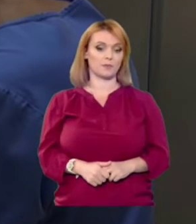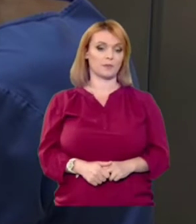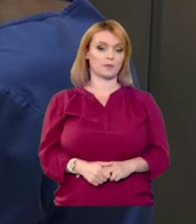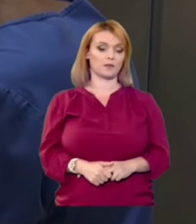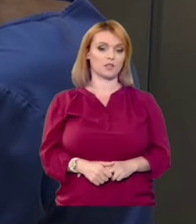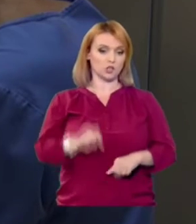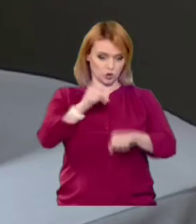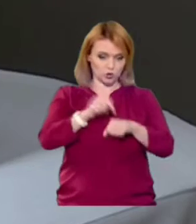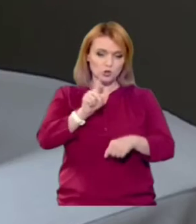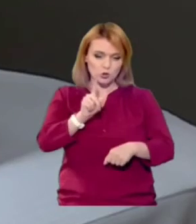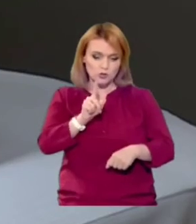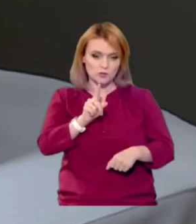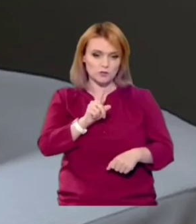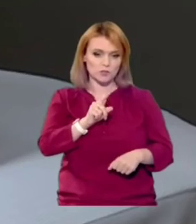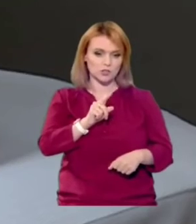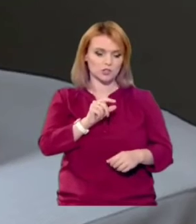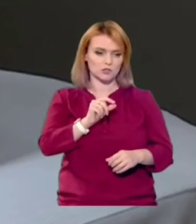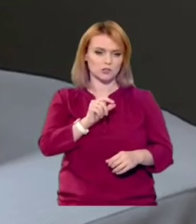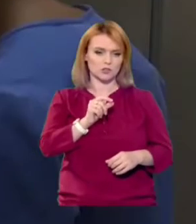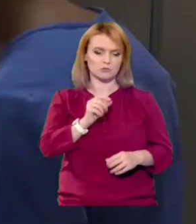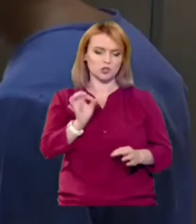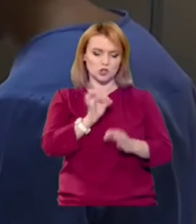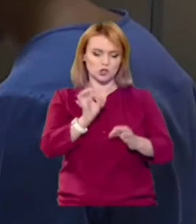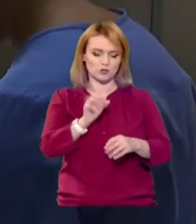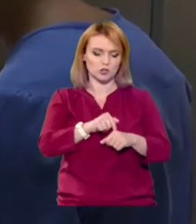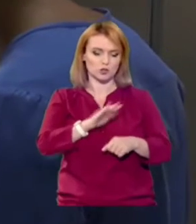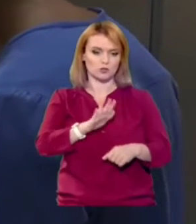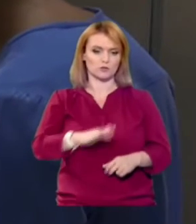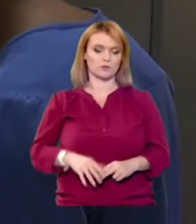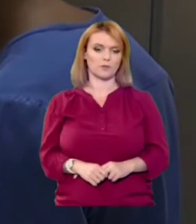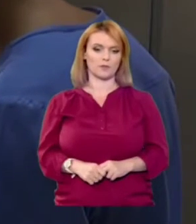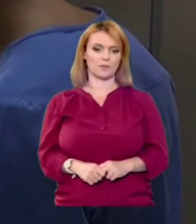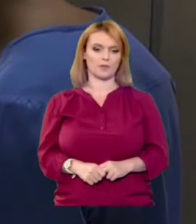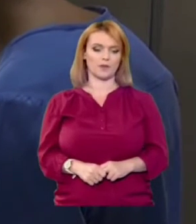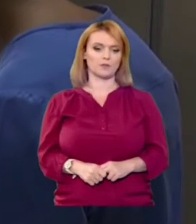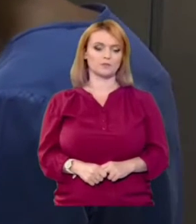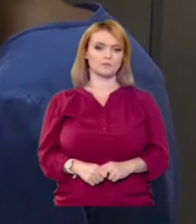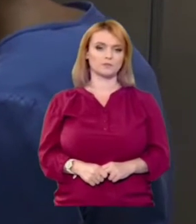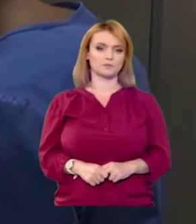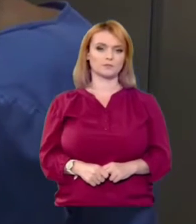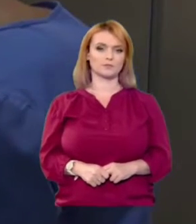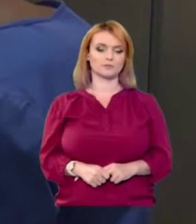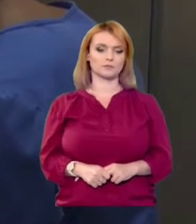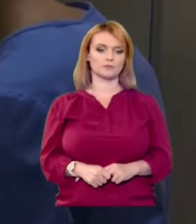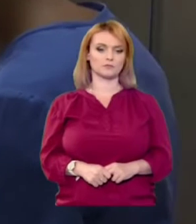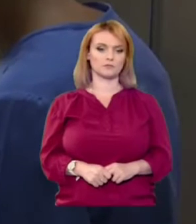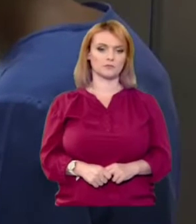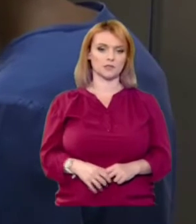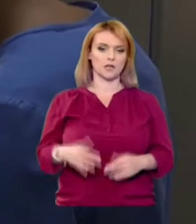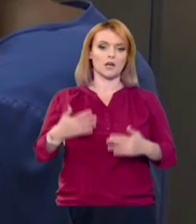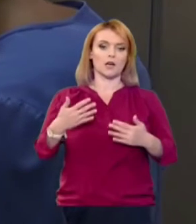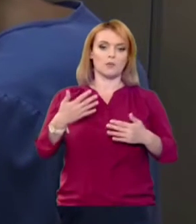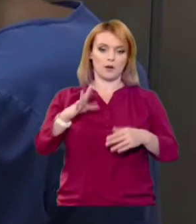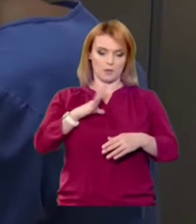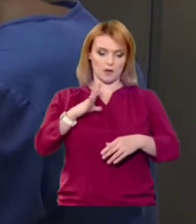Simțiți ceva? Da, simțit absolut. Cum vedem noi, este un element pediculat, destul de banal, deci am făcut